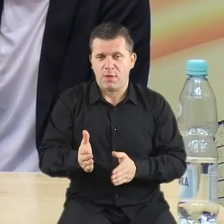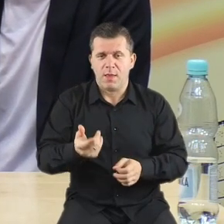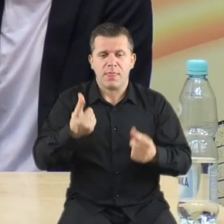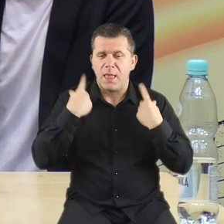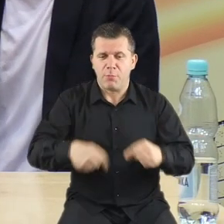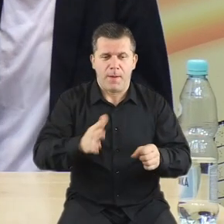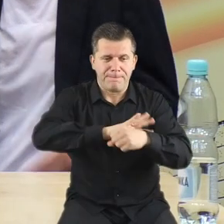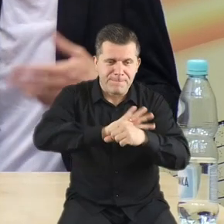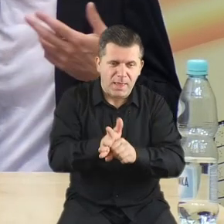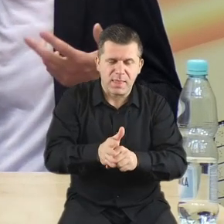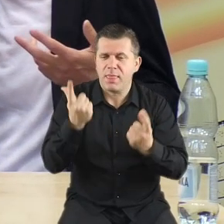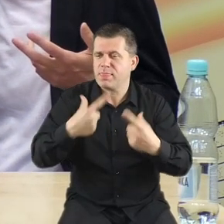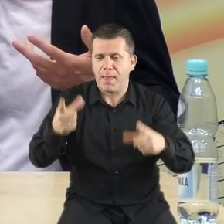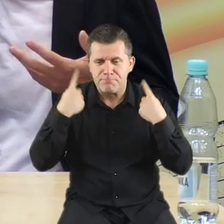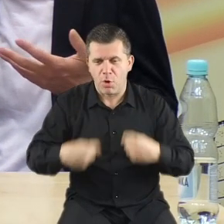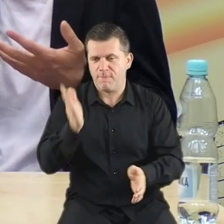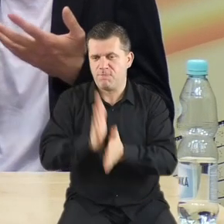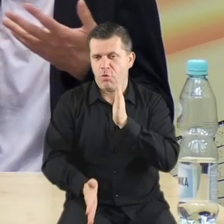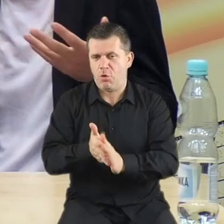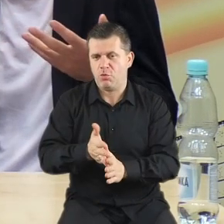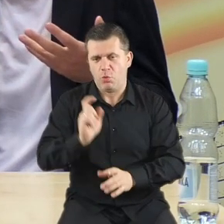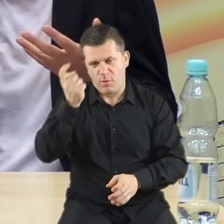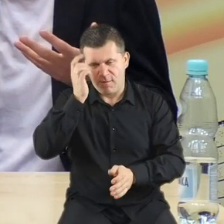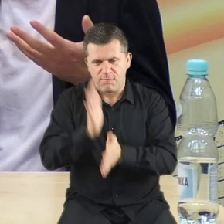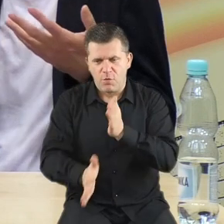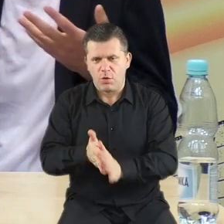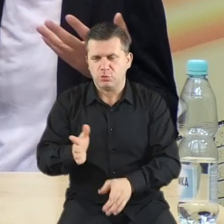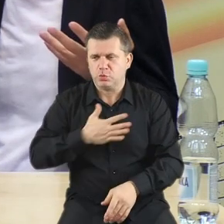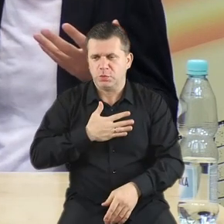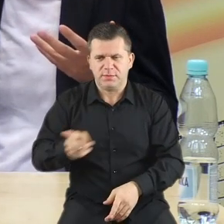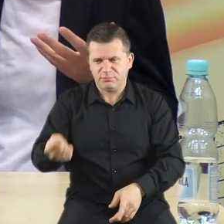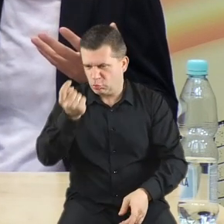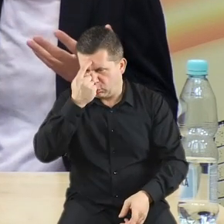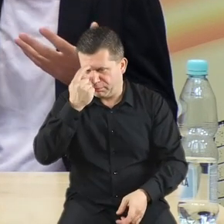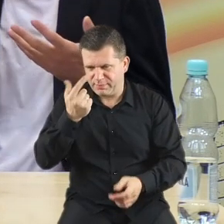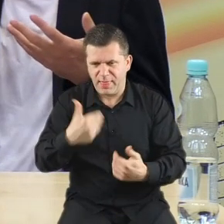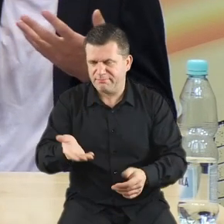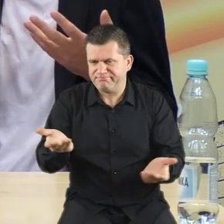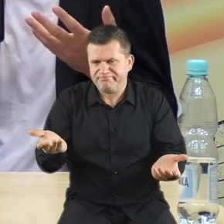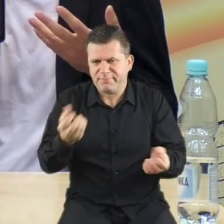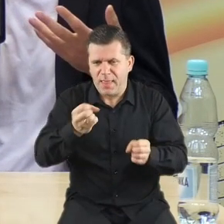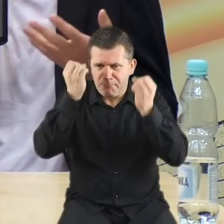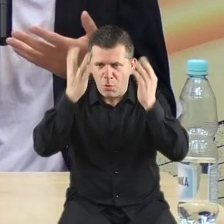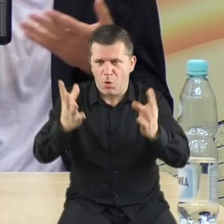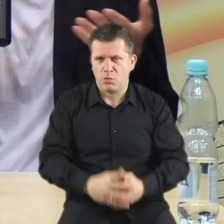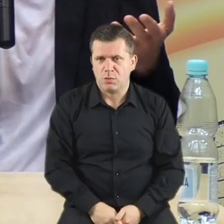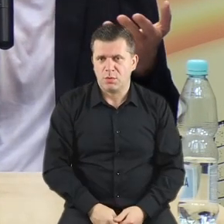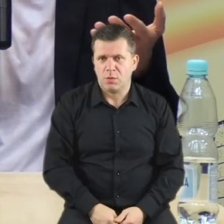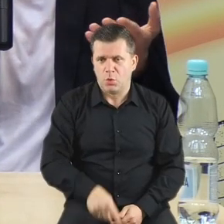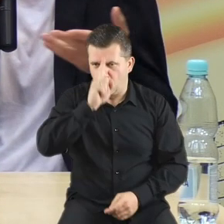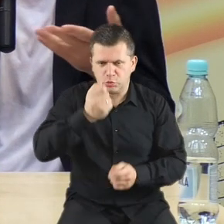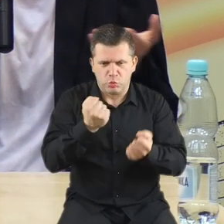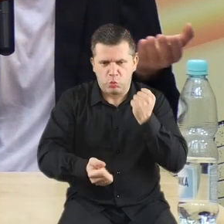wojen. Zwłaszcza wojen, powiedziałbym, bo to się wydaje tak idiotyczne, nieracjonalne. Ludziom trudno uwierzyć, że ktoś ma